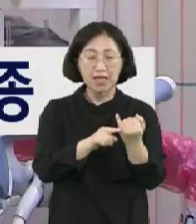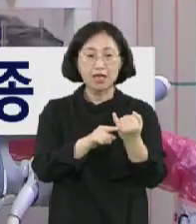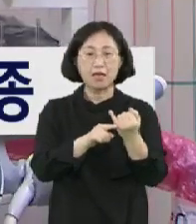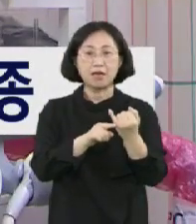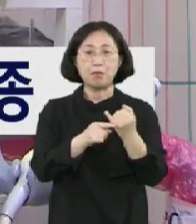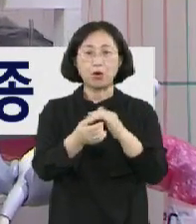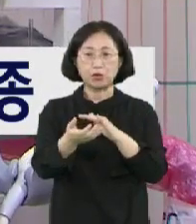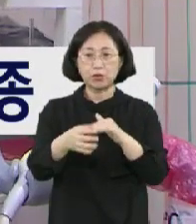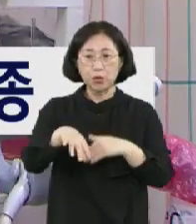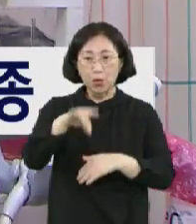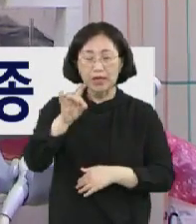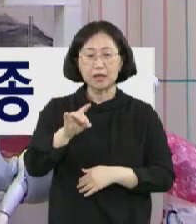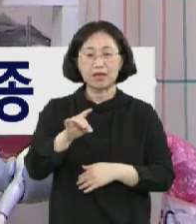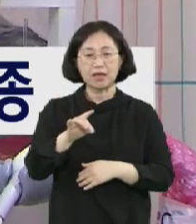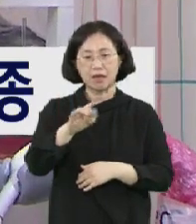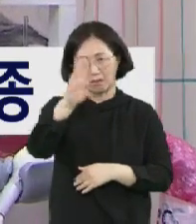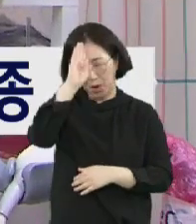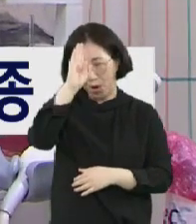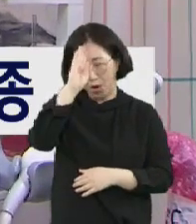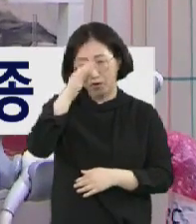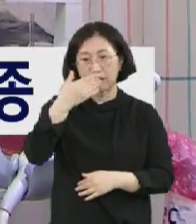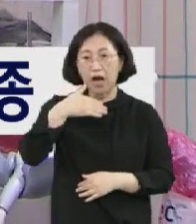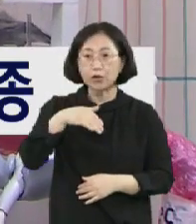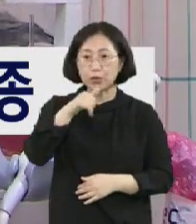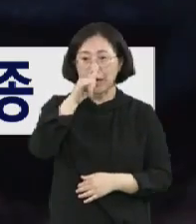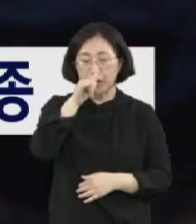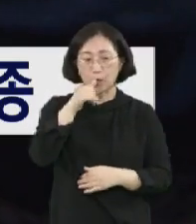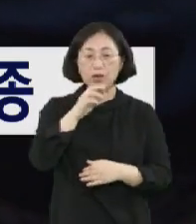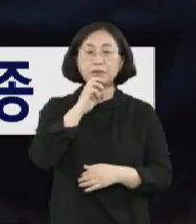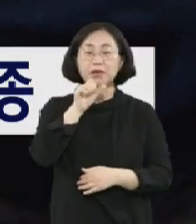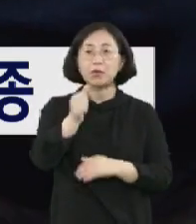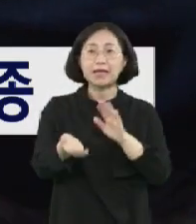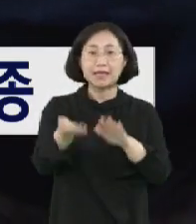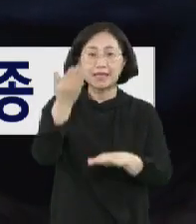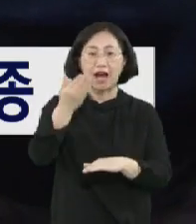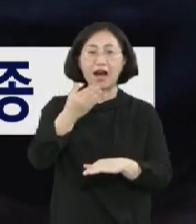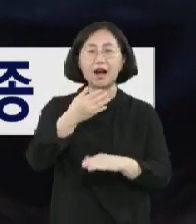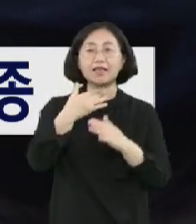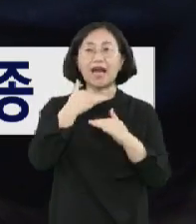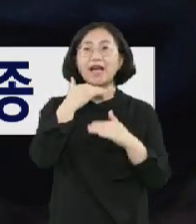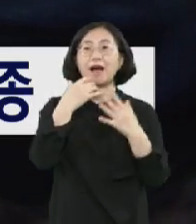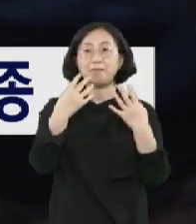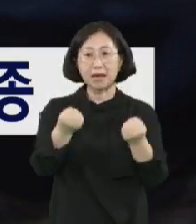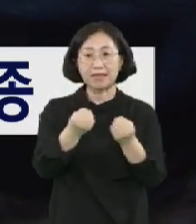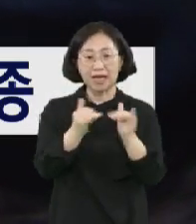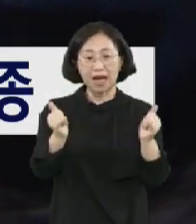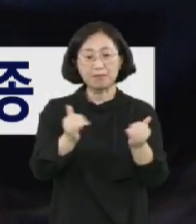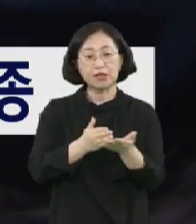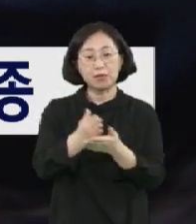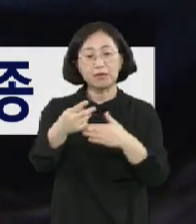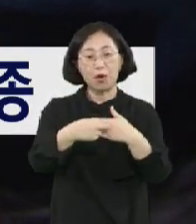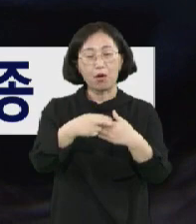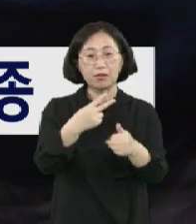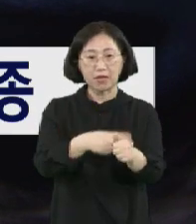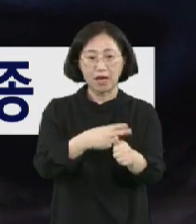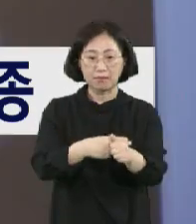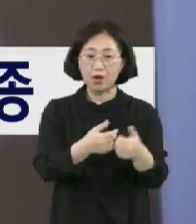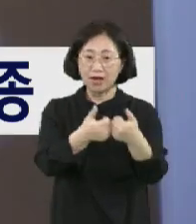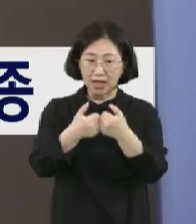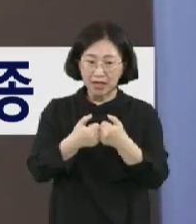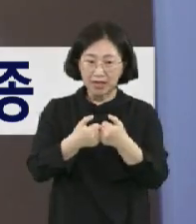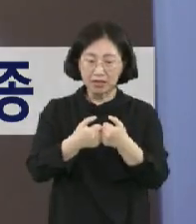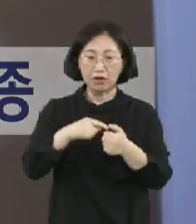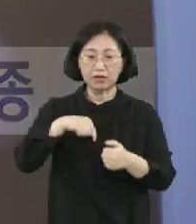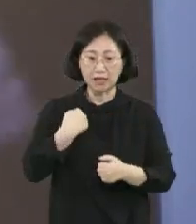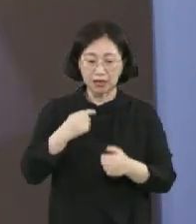초기나 당뇨 등 기저질환자, 만 35세 이상 고령 임신부는 전문의와 상담을 통해 자신과